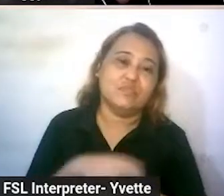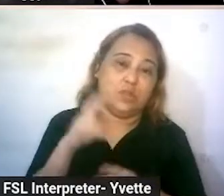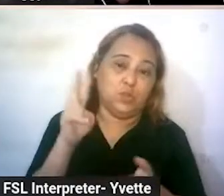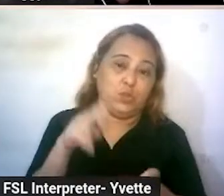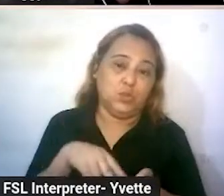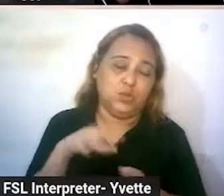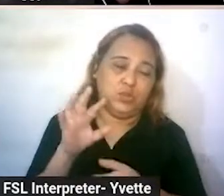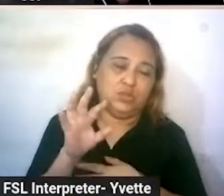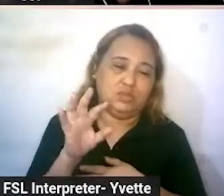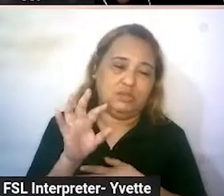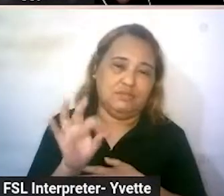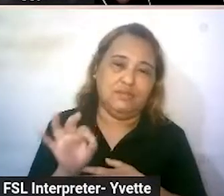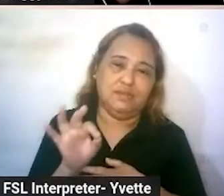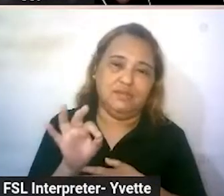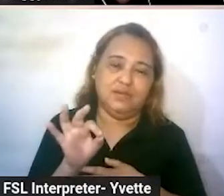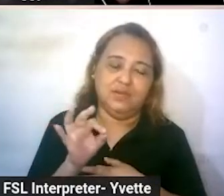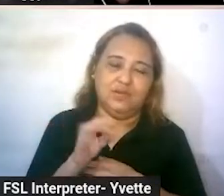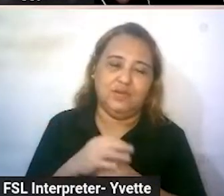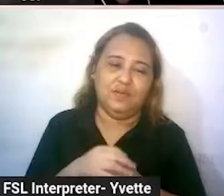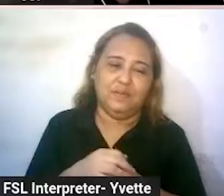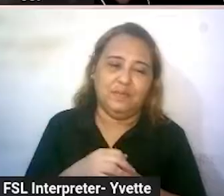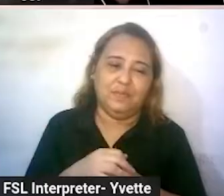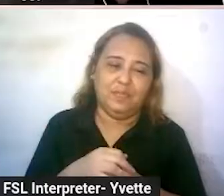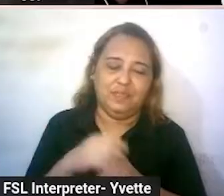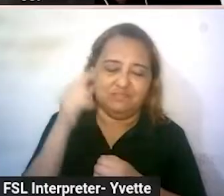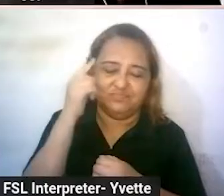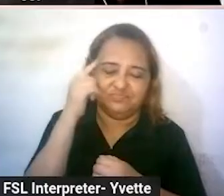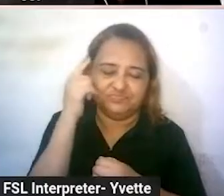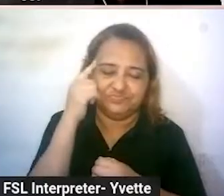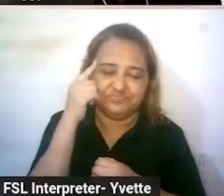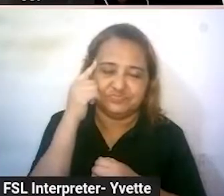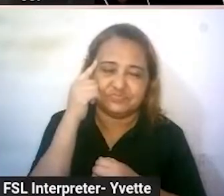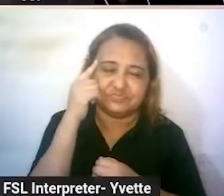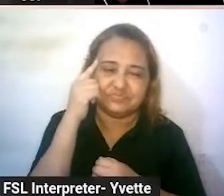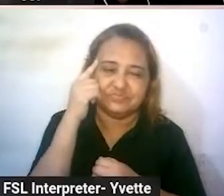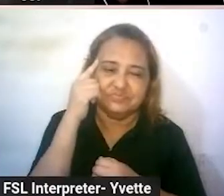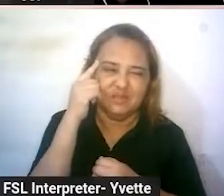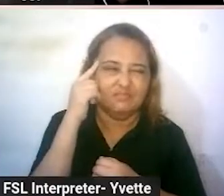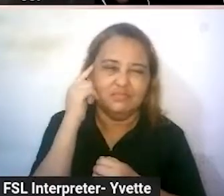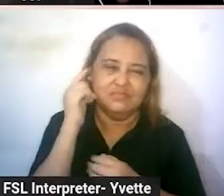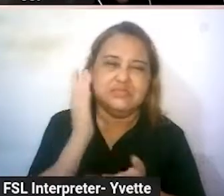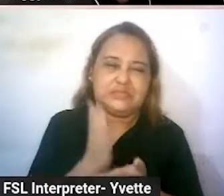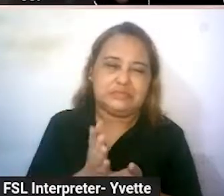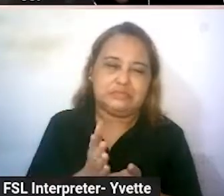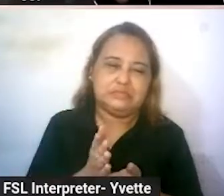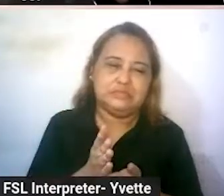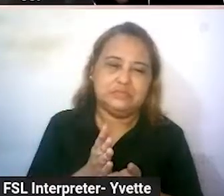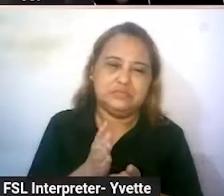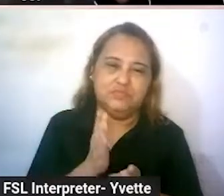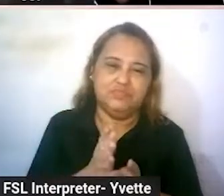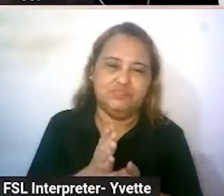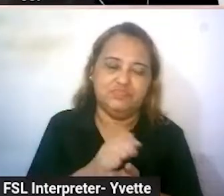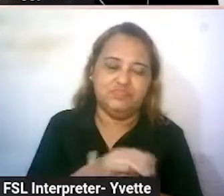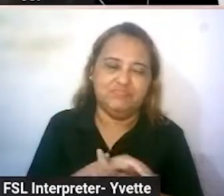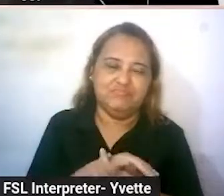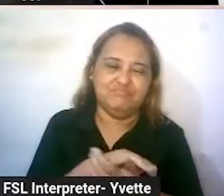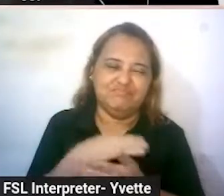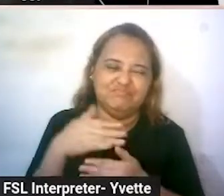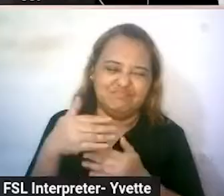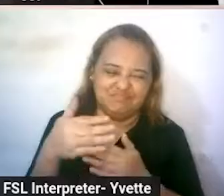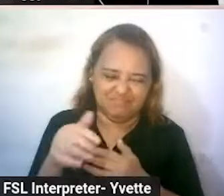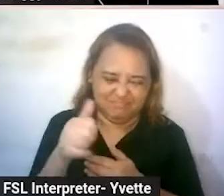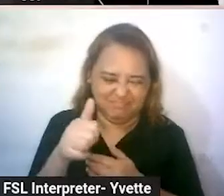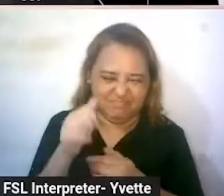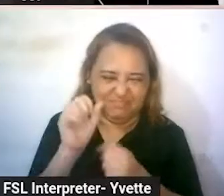na kwento na siya, napag-isip-isip ko na tama na. Yung decade, yung 10